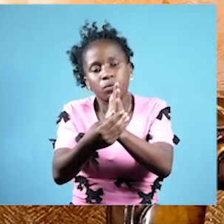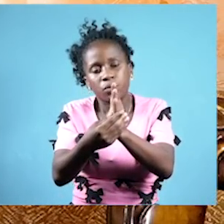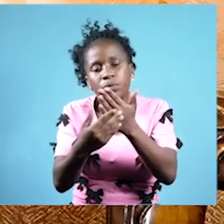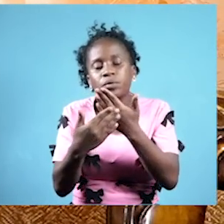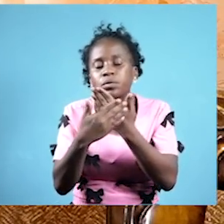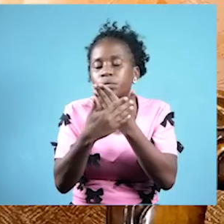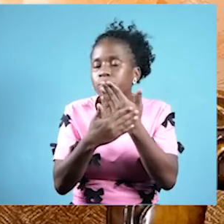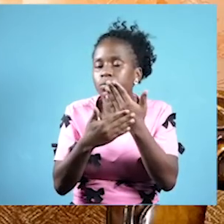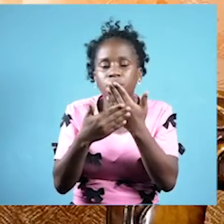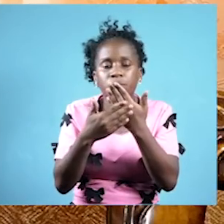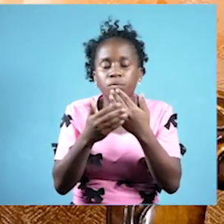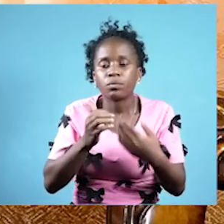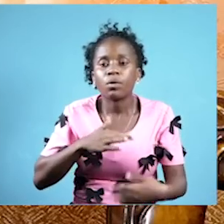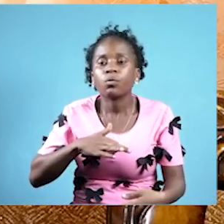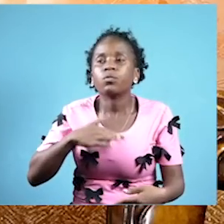anaiongoza nchi